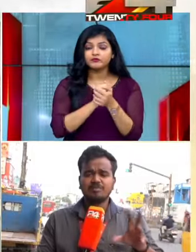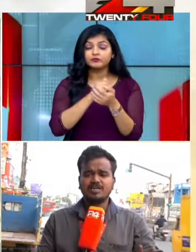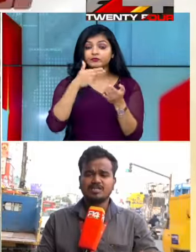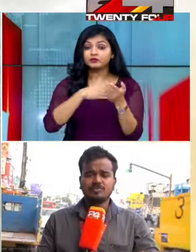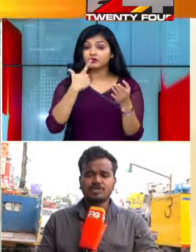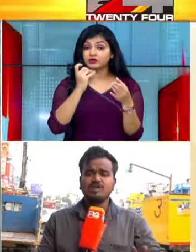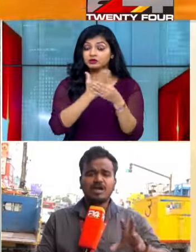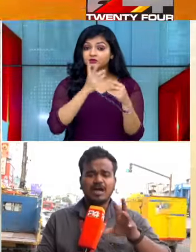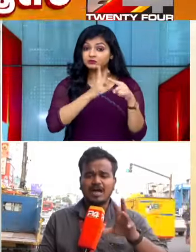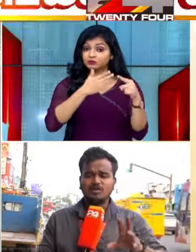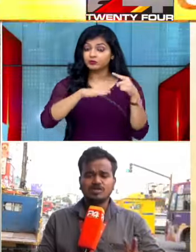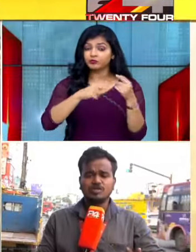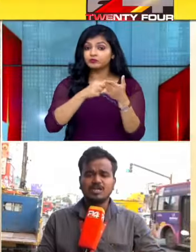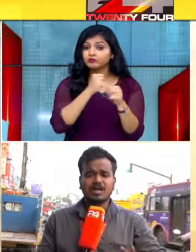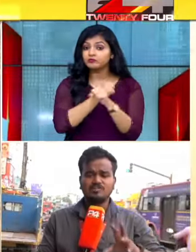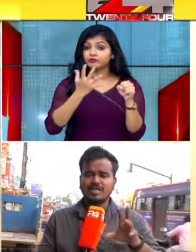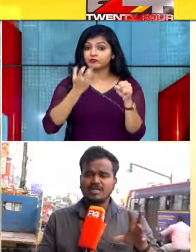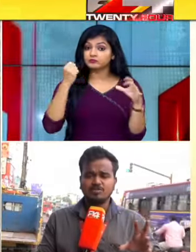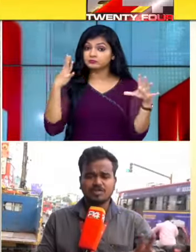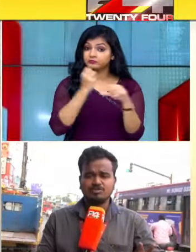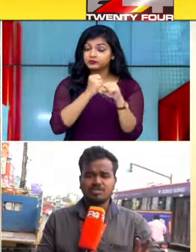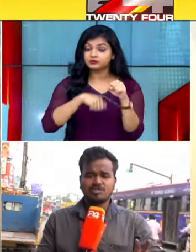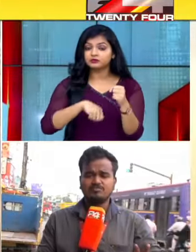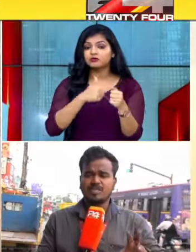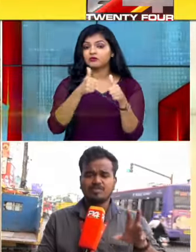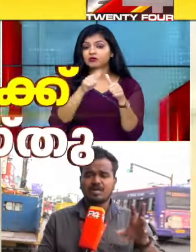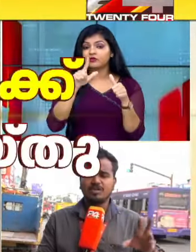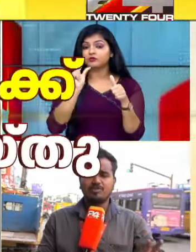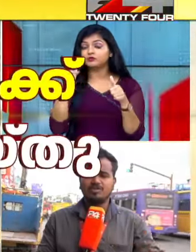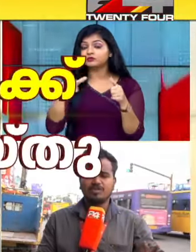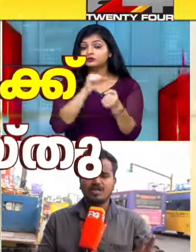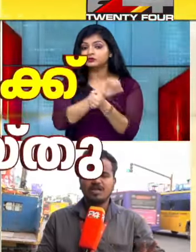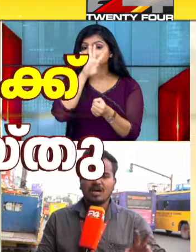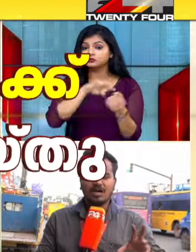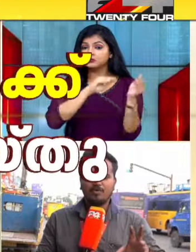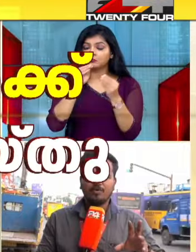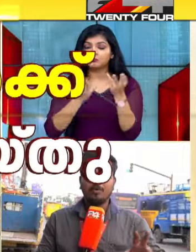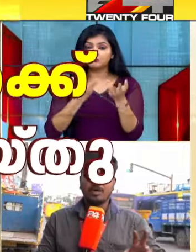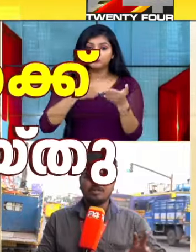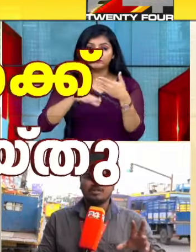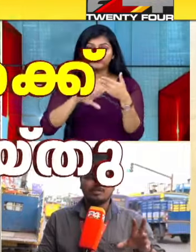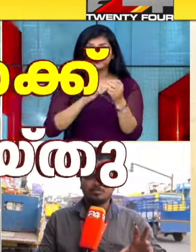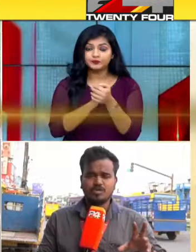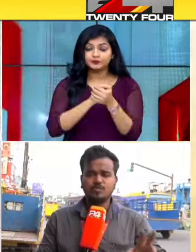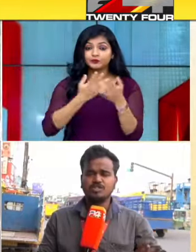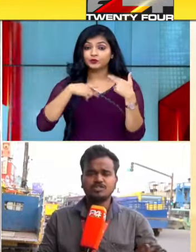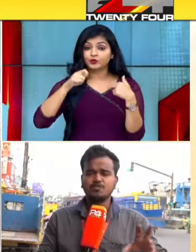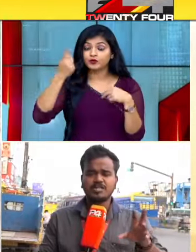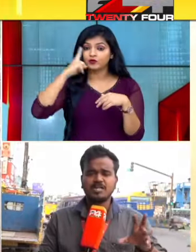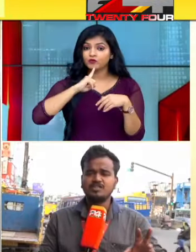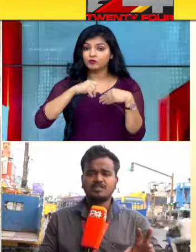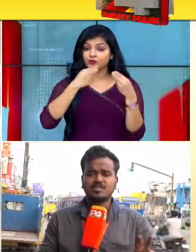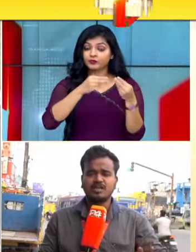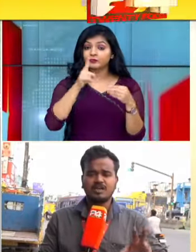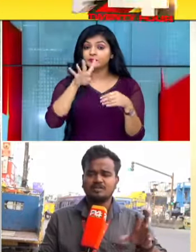വരികയാണെങ്കിൽ ജാമ്യം ലഭിക്കാത്ത പക്ഷം അല്ലു അർജുനെ ജയിലിലേക്ക് മാറ്റുക തന്നെ ചെയ്യും. നേരത്തെ നാമ്പള്ളി കോടതിയുടെ ഒരു ഉത്തരവ്